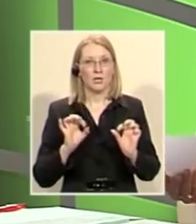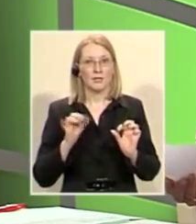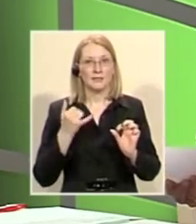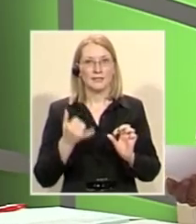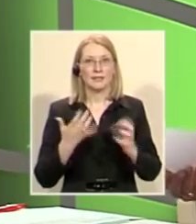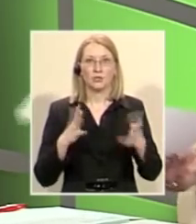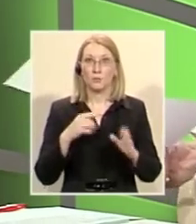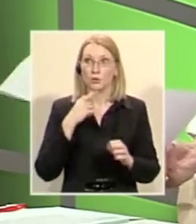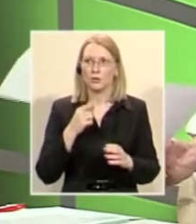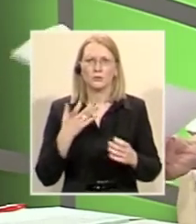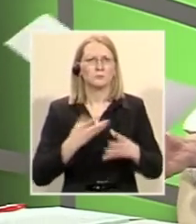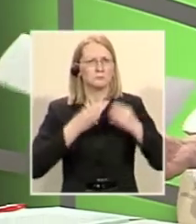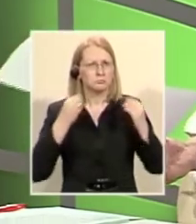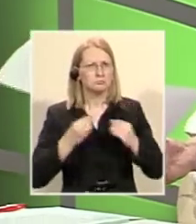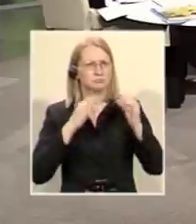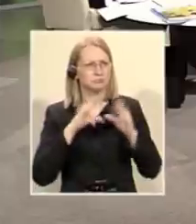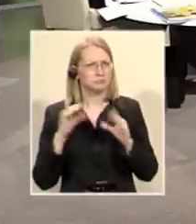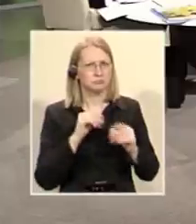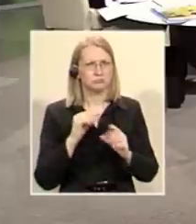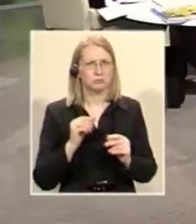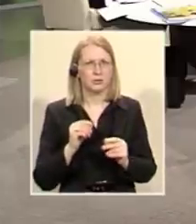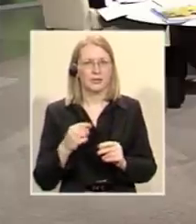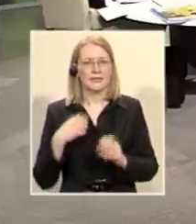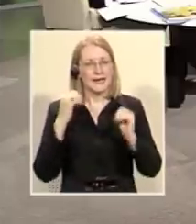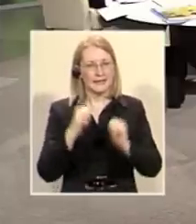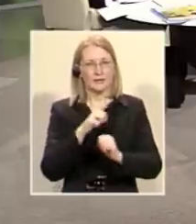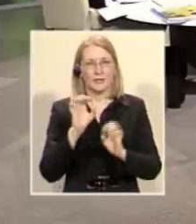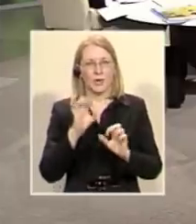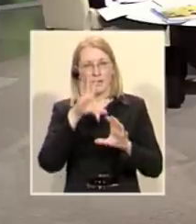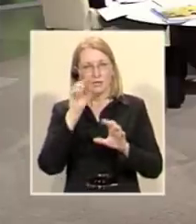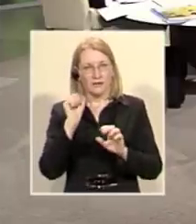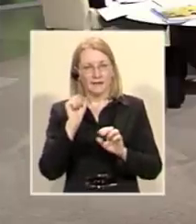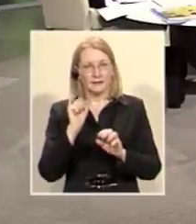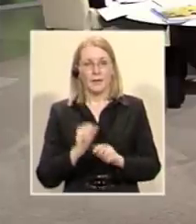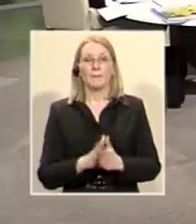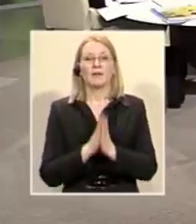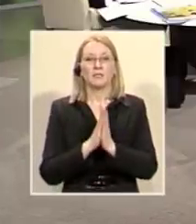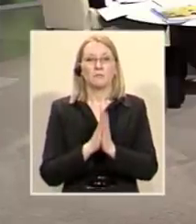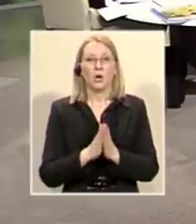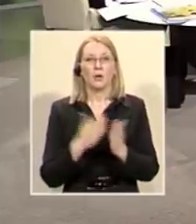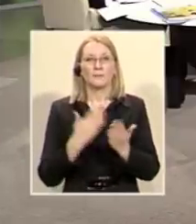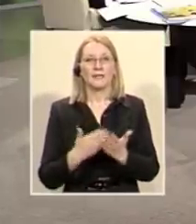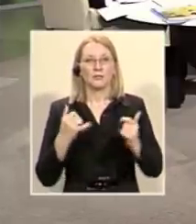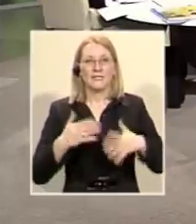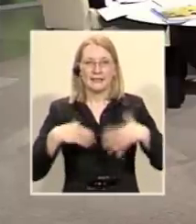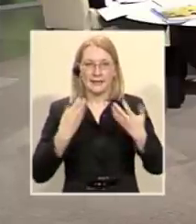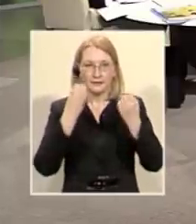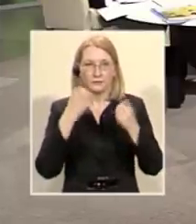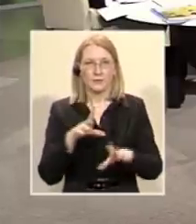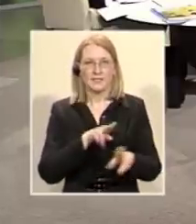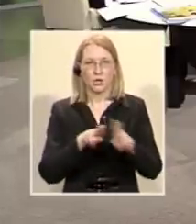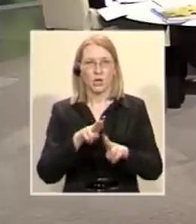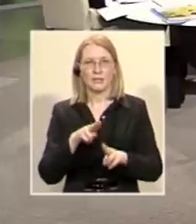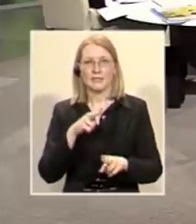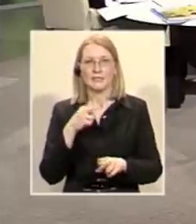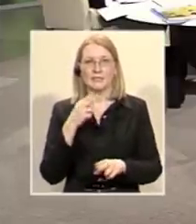sve izverglala. Nadam se da ste vi dosta to dobro shvatili jer ste u tome. Pa molim vas, dajte informaciju roditeljima i svima onima kojih